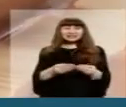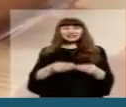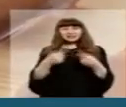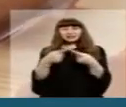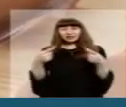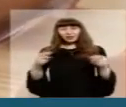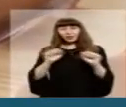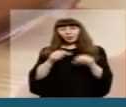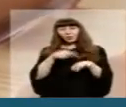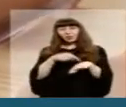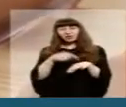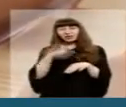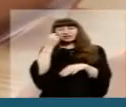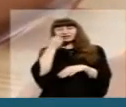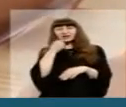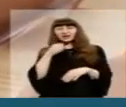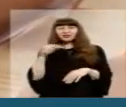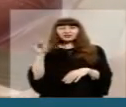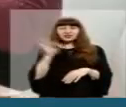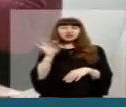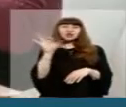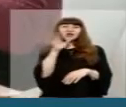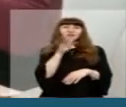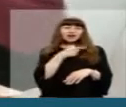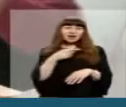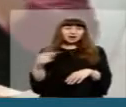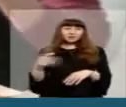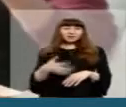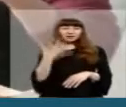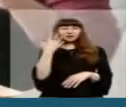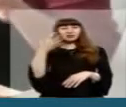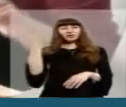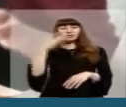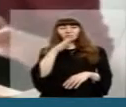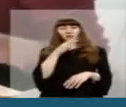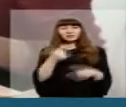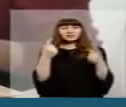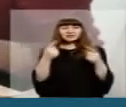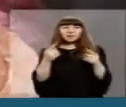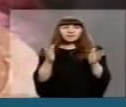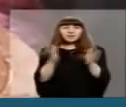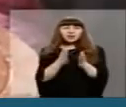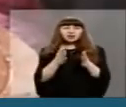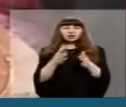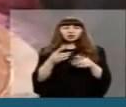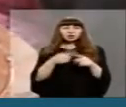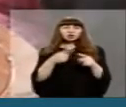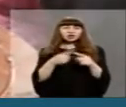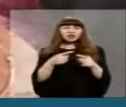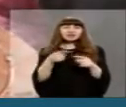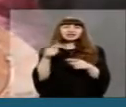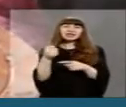можно на секунды перенестись во времена кочевников и представить, когда в их время даже самый небольшой кусок глины был на вес